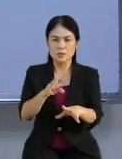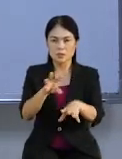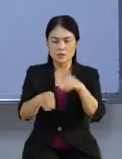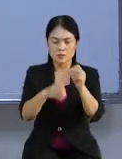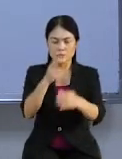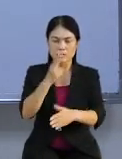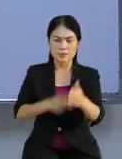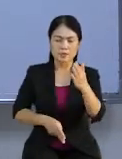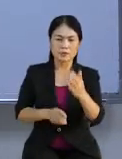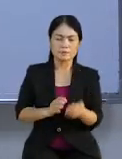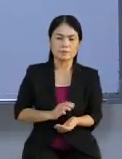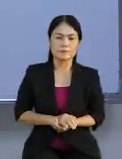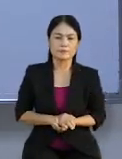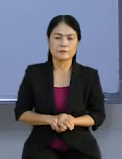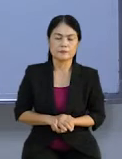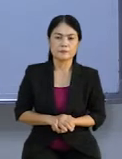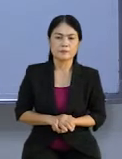bìa vây